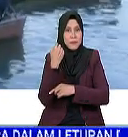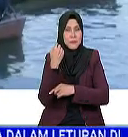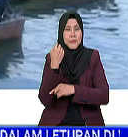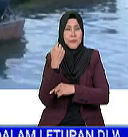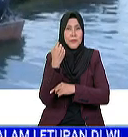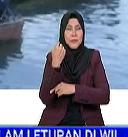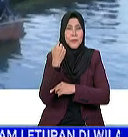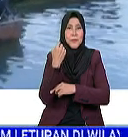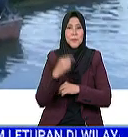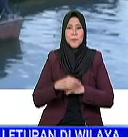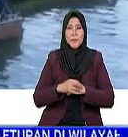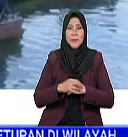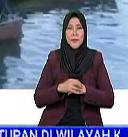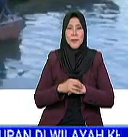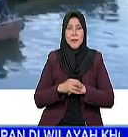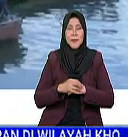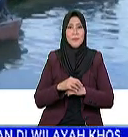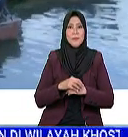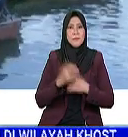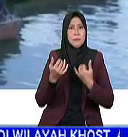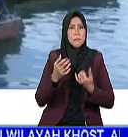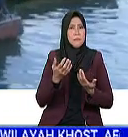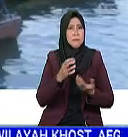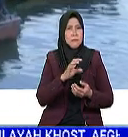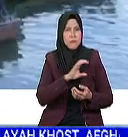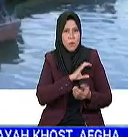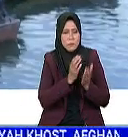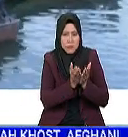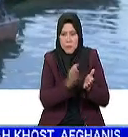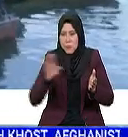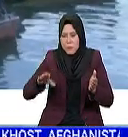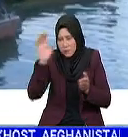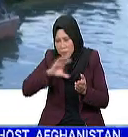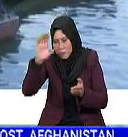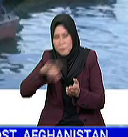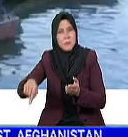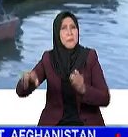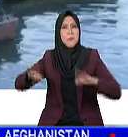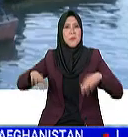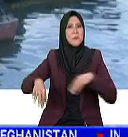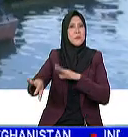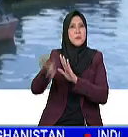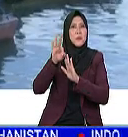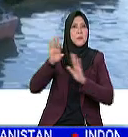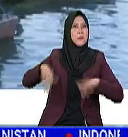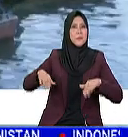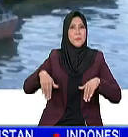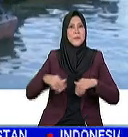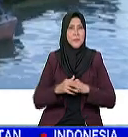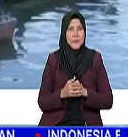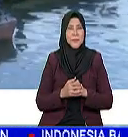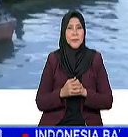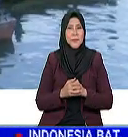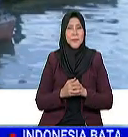para peparab BCA masih belum menemui Semarang petunjuk baru ada dengan itu